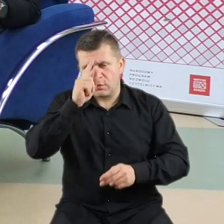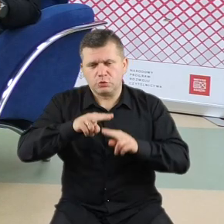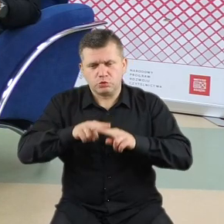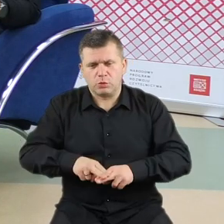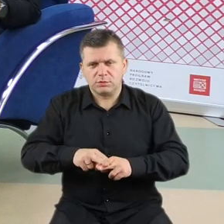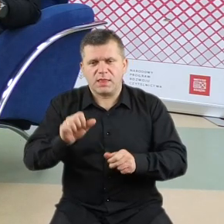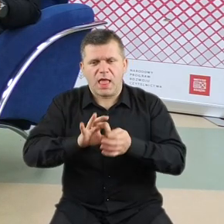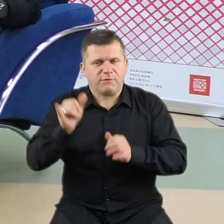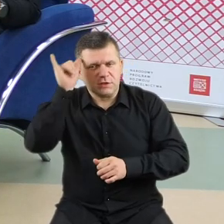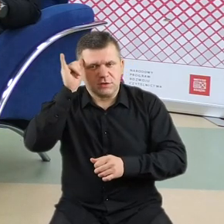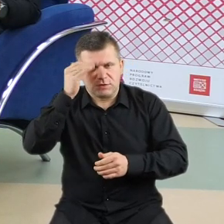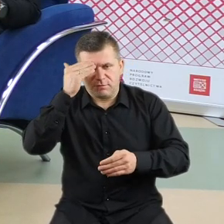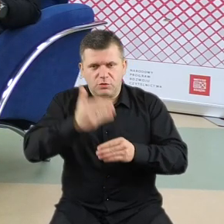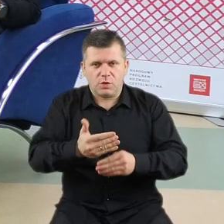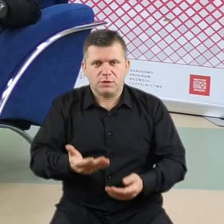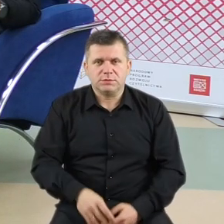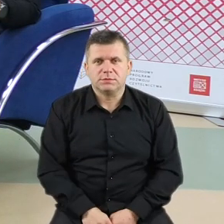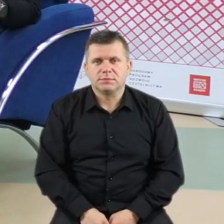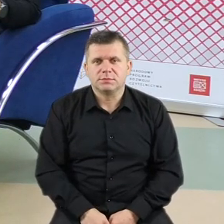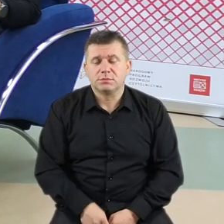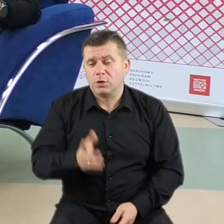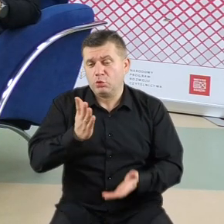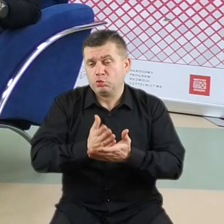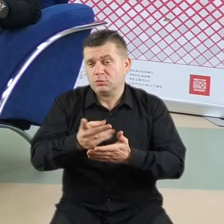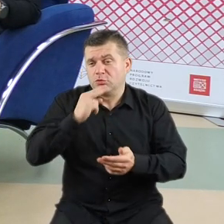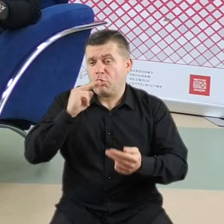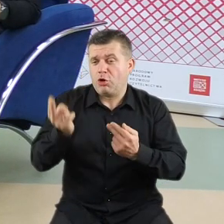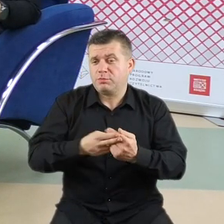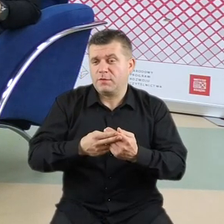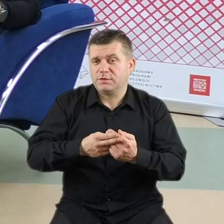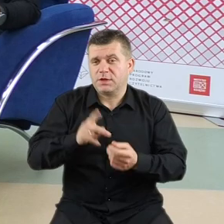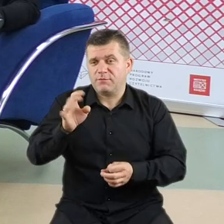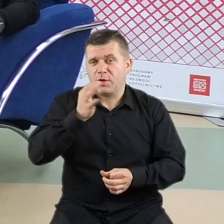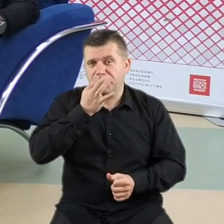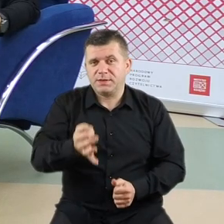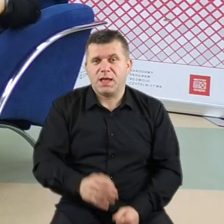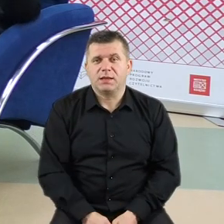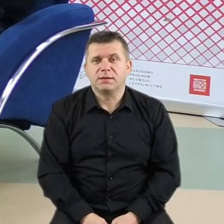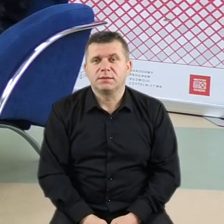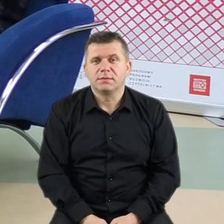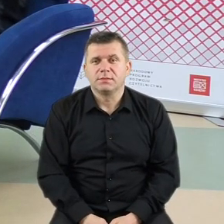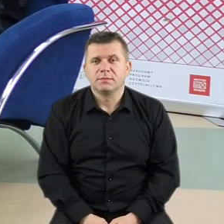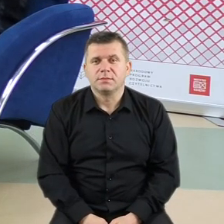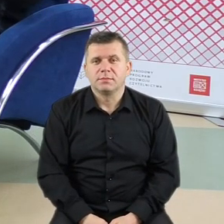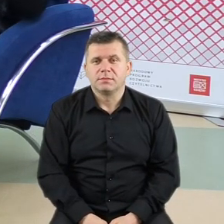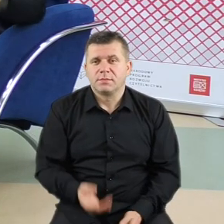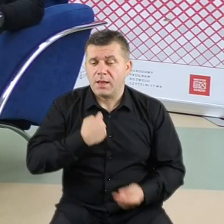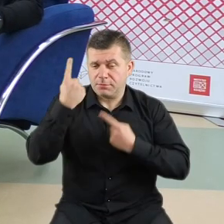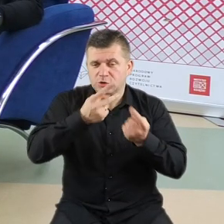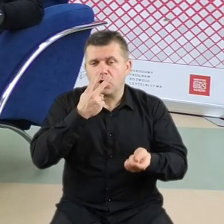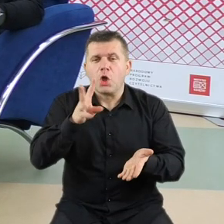człowiekiem i się śnić po nocach. No to właściwie już pani odpowiedziała na to moje, na swoje pytanie, bo tak. Sądzę,